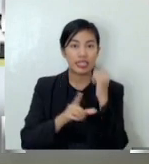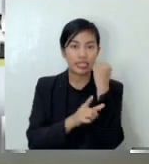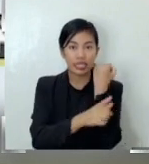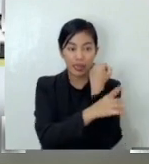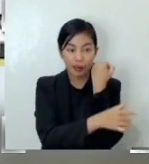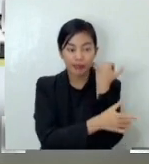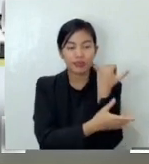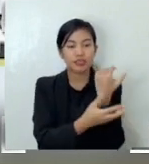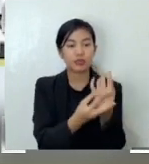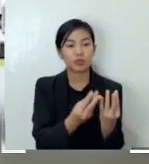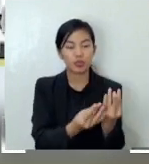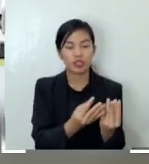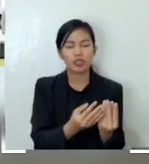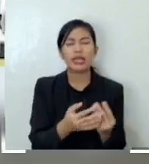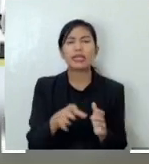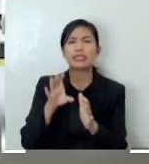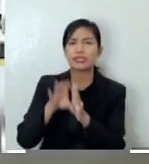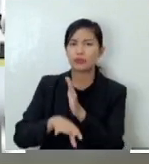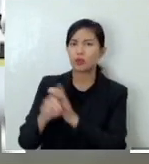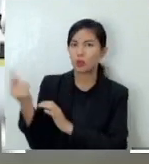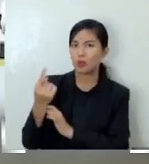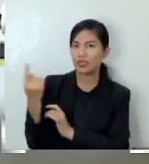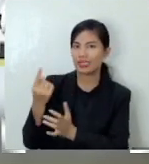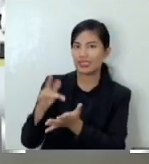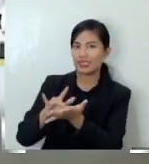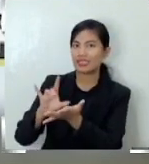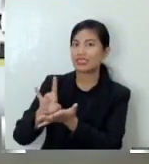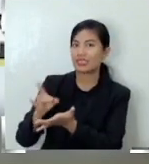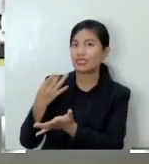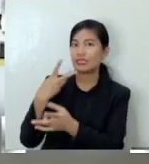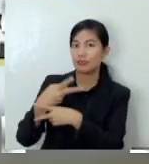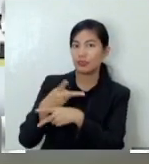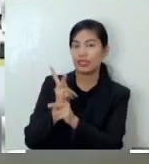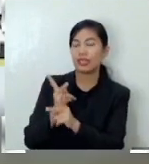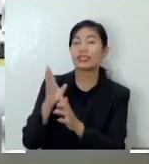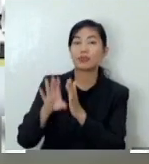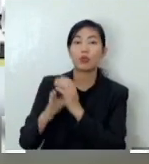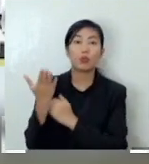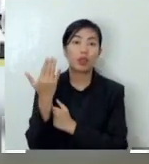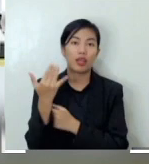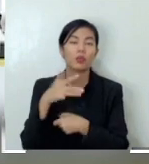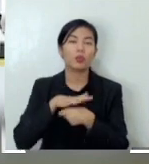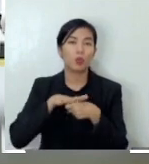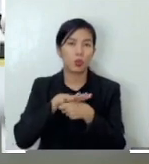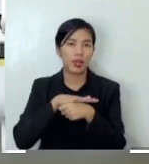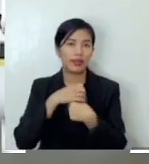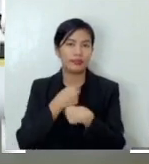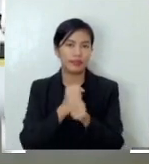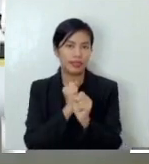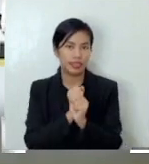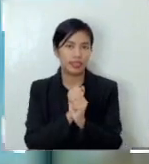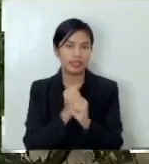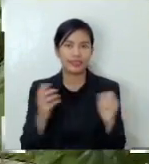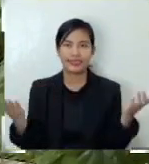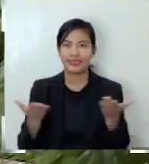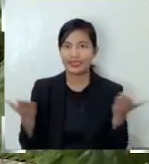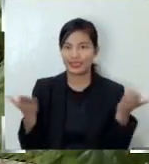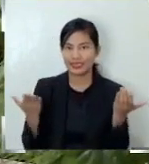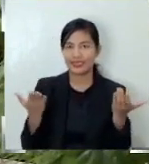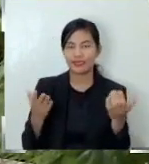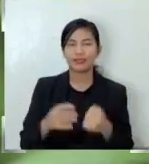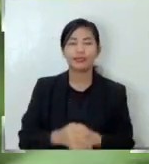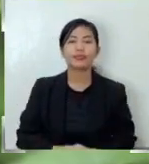po ang ating mga produktong ito dahil local po itong Lagundi sa ating mga pharmacy.